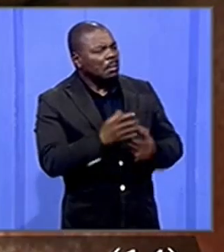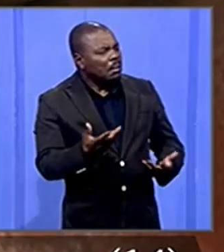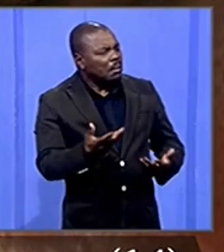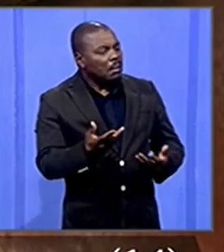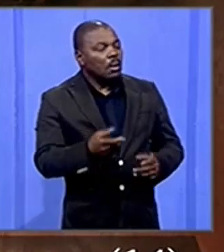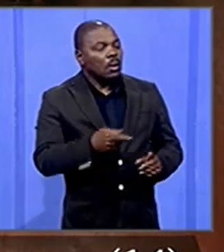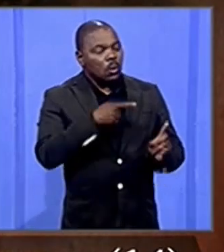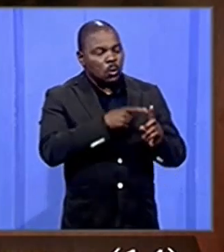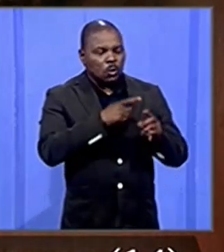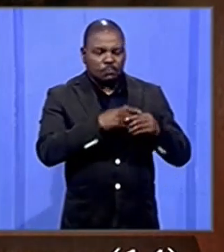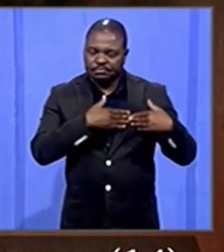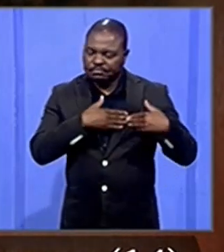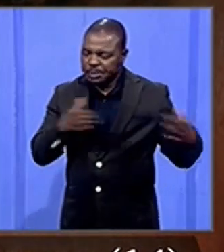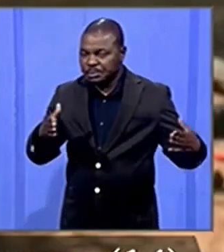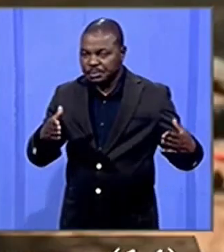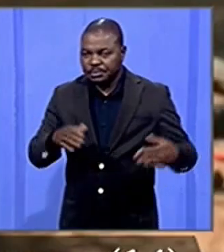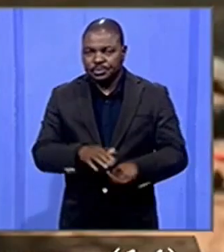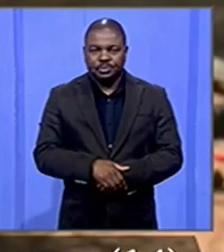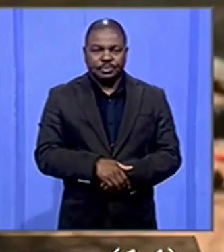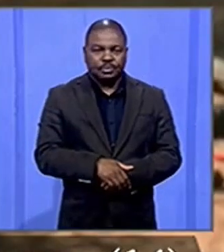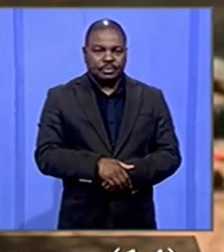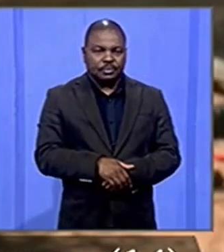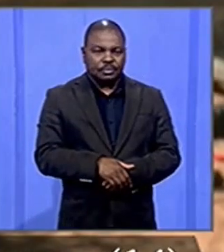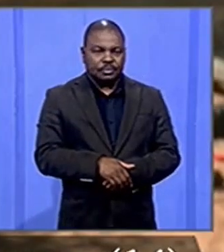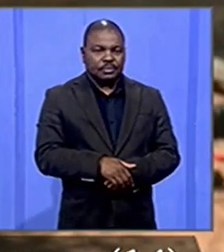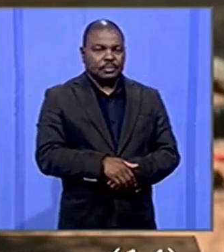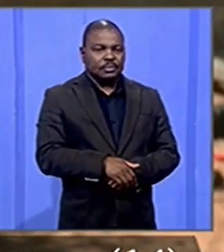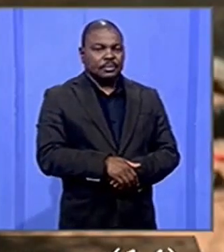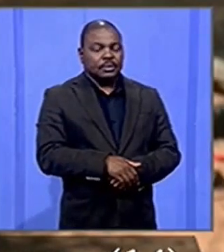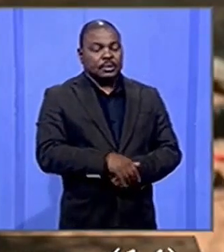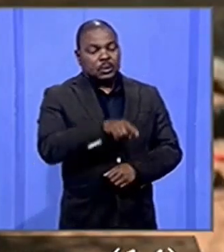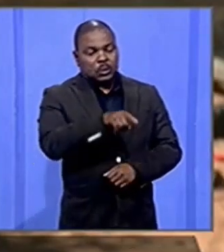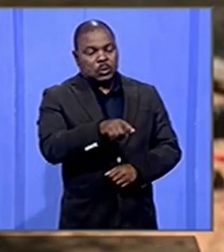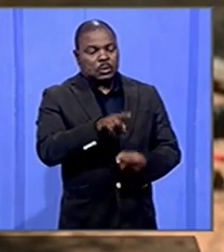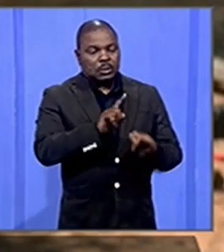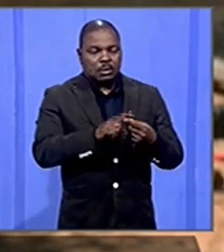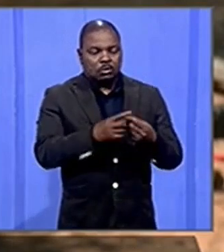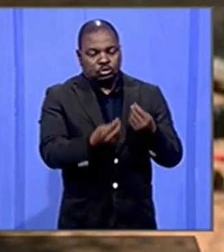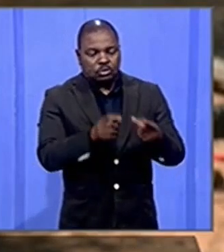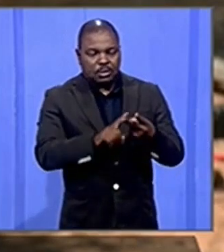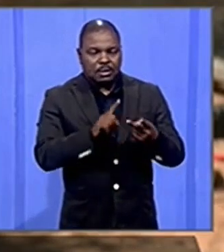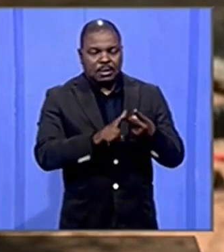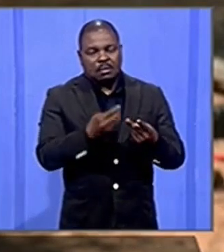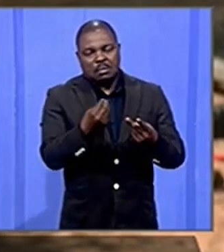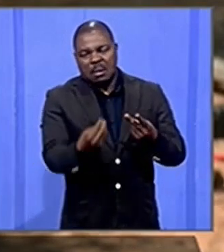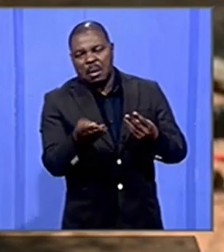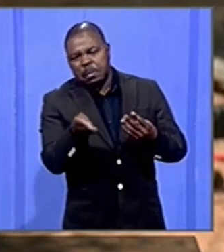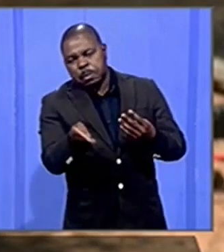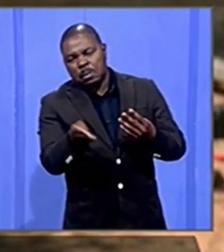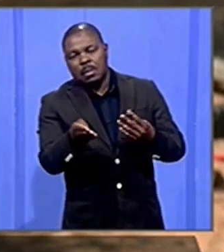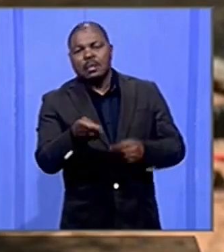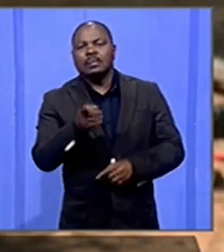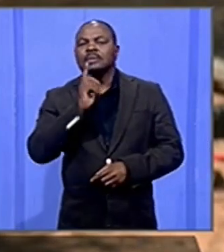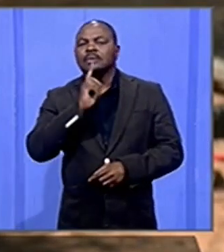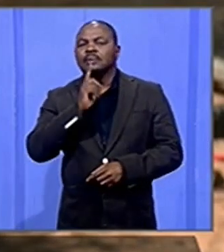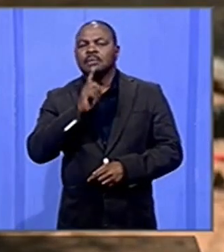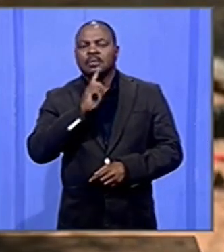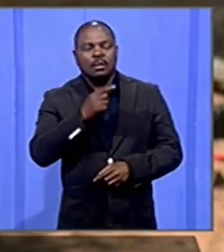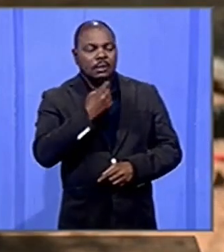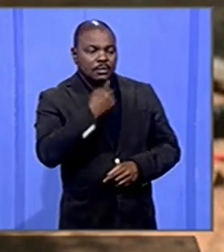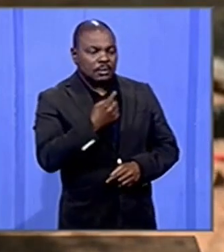ilego a kgokolola sa borala. Mamistress ba na le babedi, so le ngwana a dutse mo le a lela. Mistress a bantha a